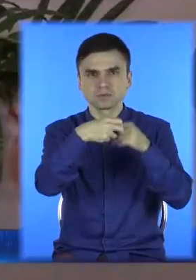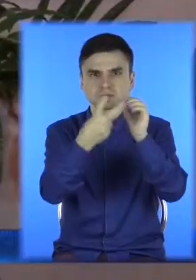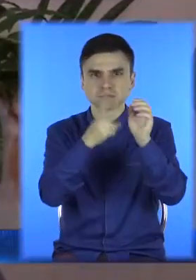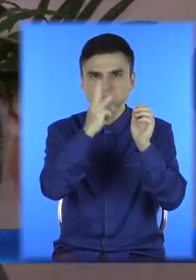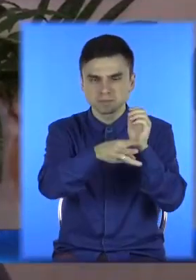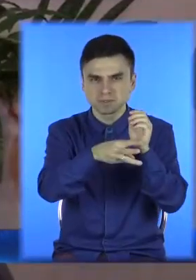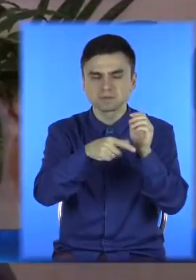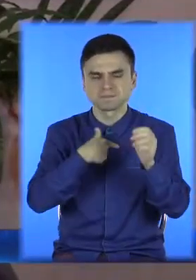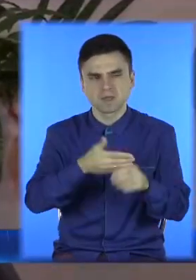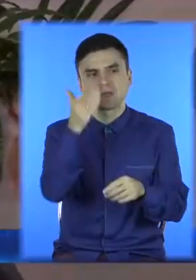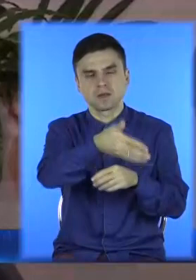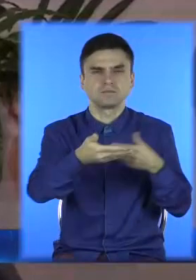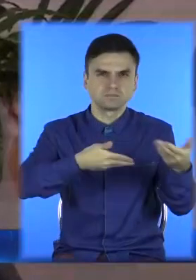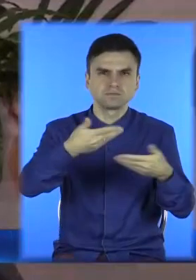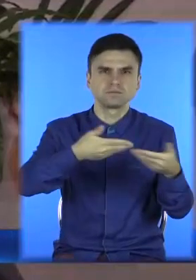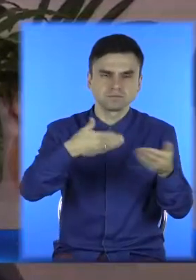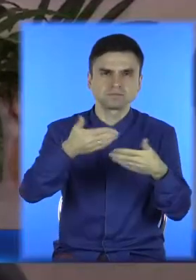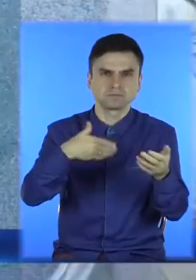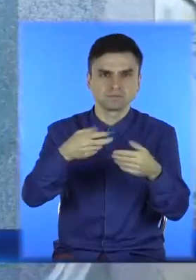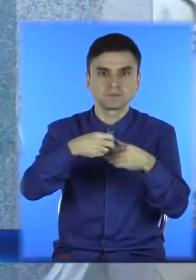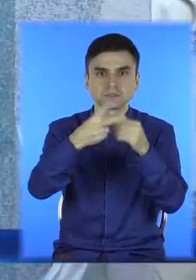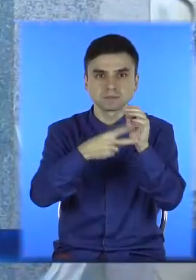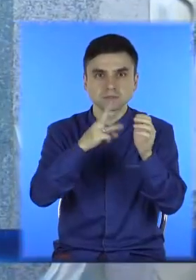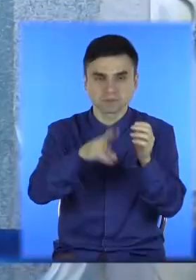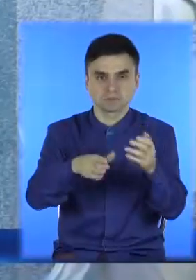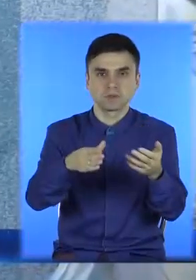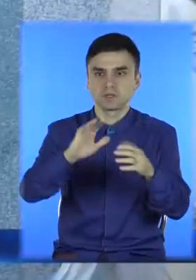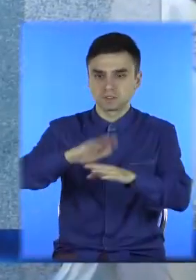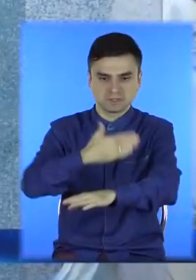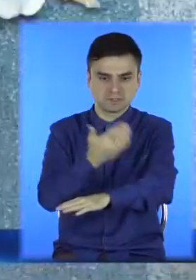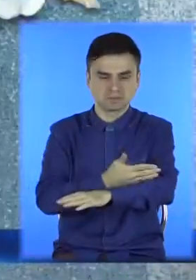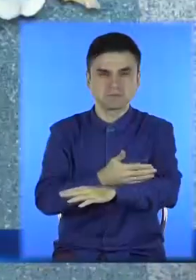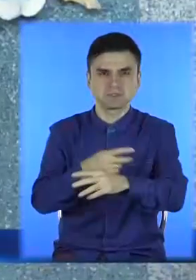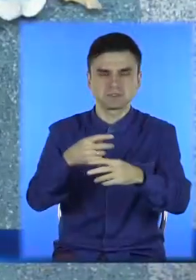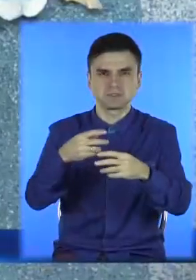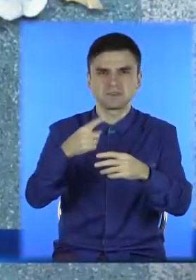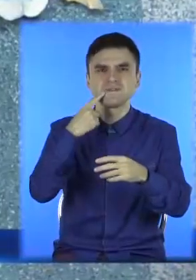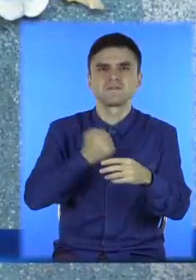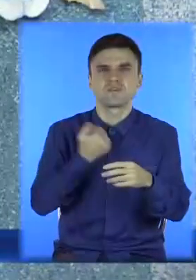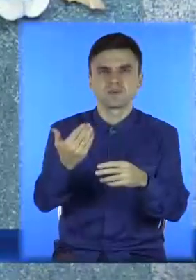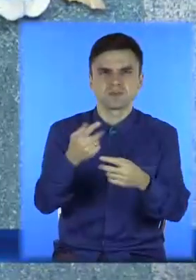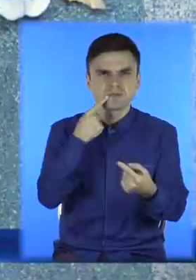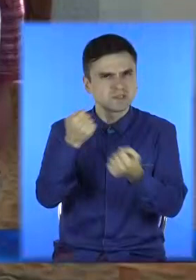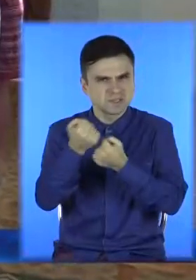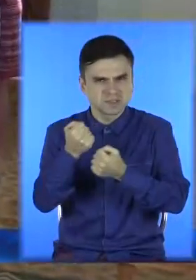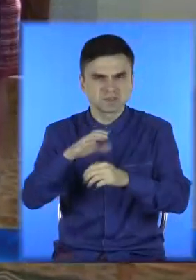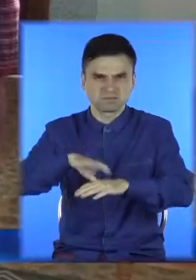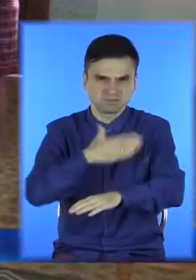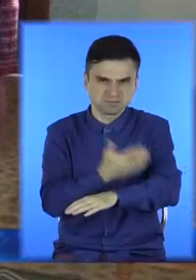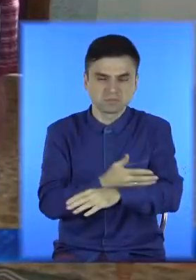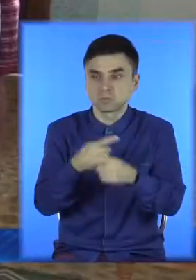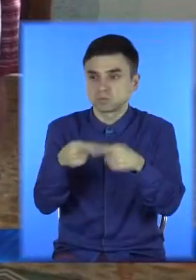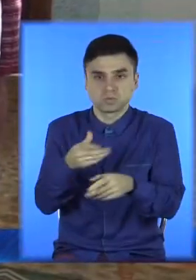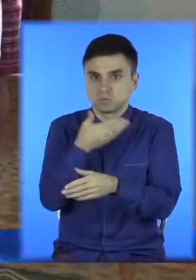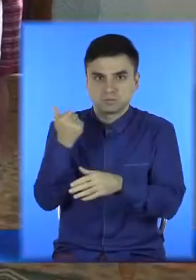тільки керзові були, других не було. Доброта, повага, а головне – взаємна любов – дозволили парі прожити